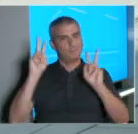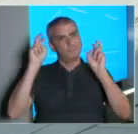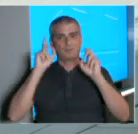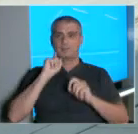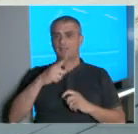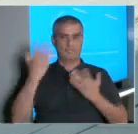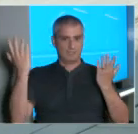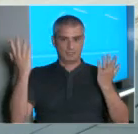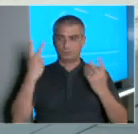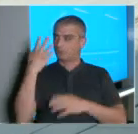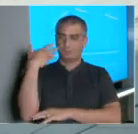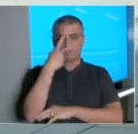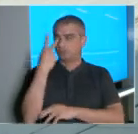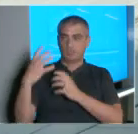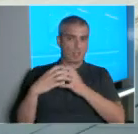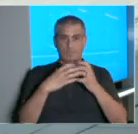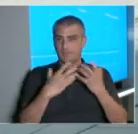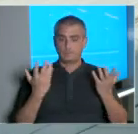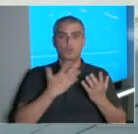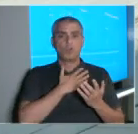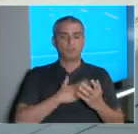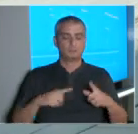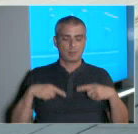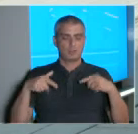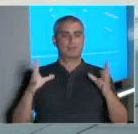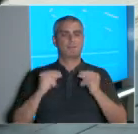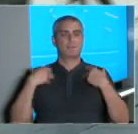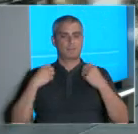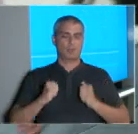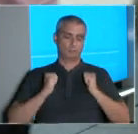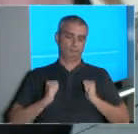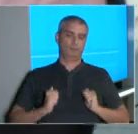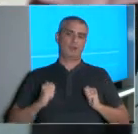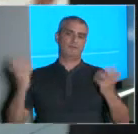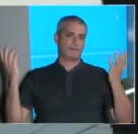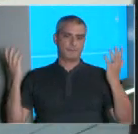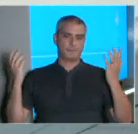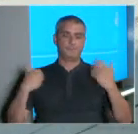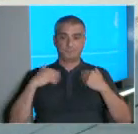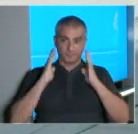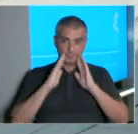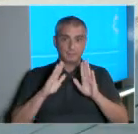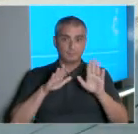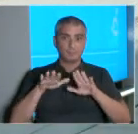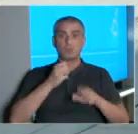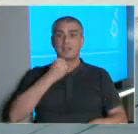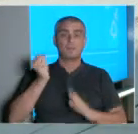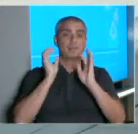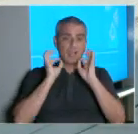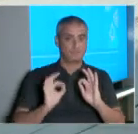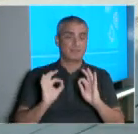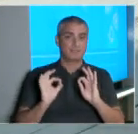הזאת שנקראת שתי מדינות לשני עמים. רוצים לחיות פה בביטחון, בשלווה, ואני מאמין שממשלה ימנית